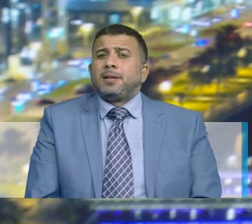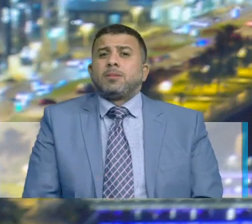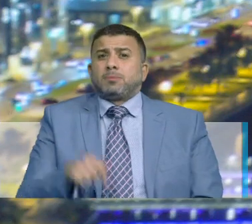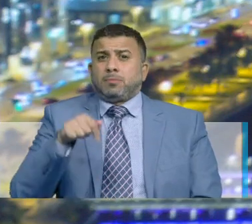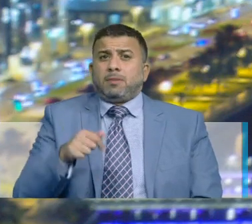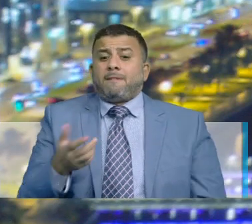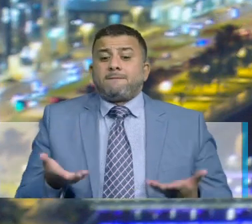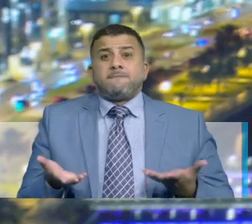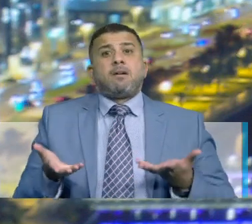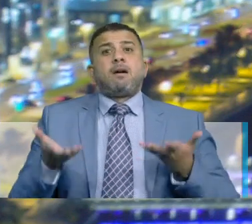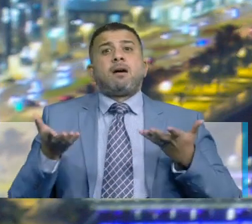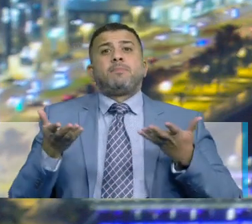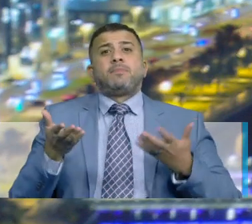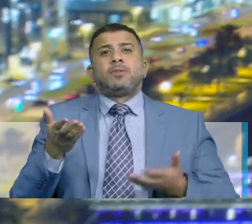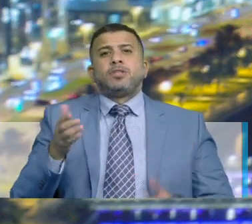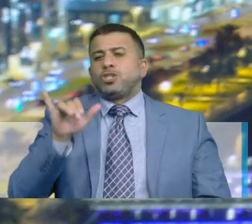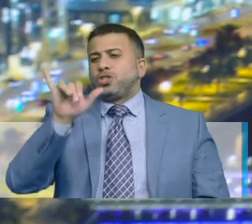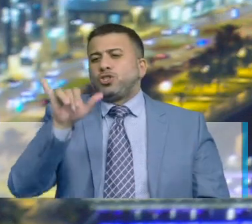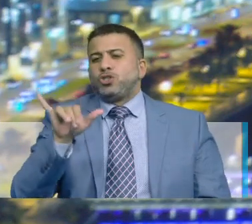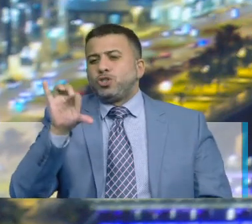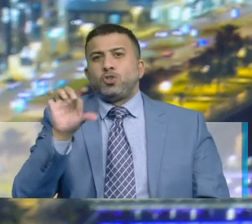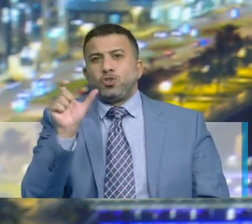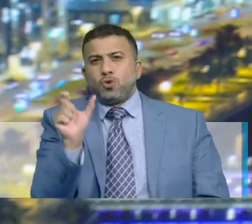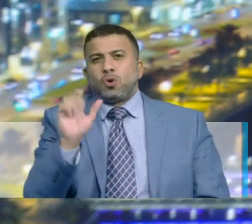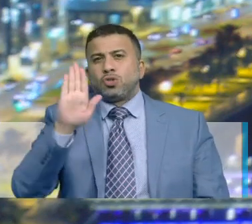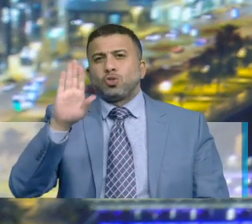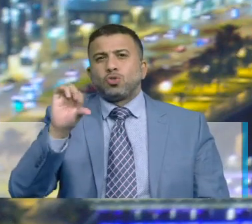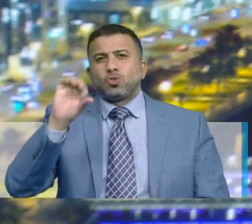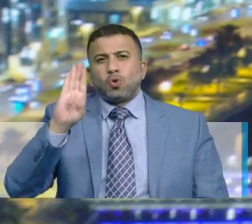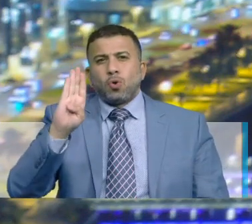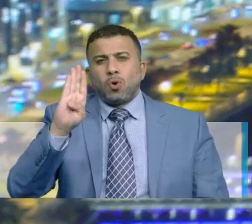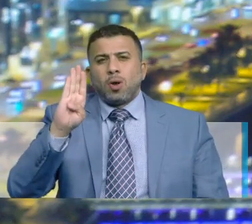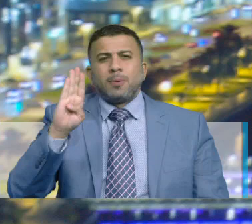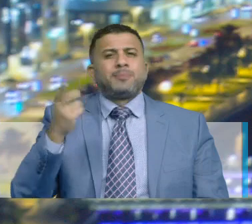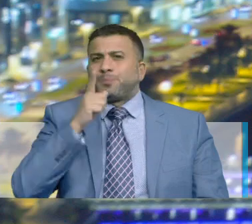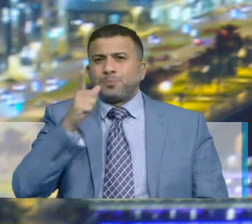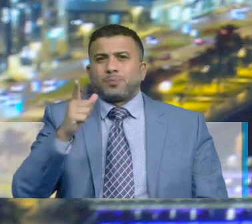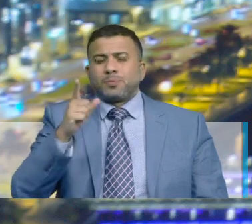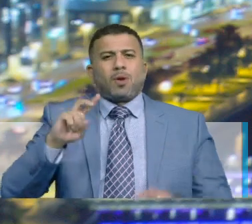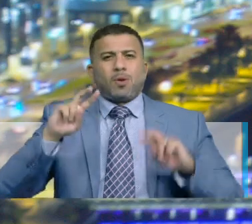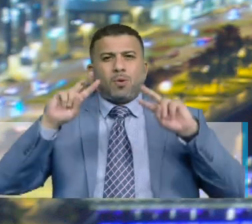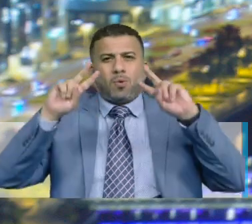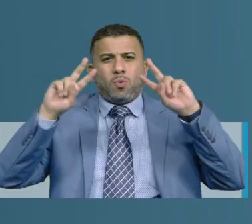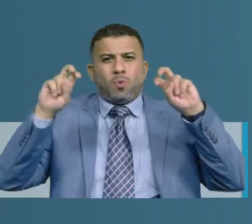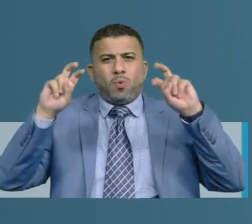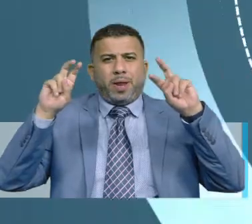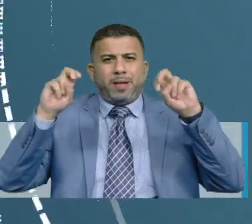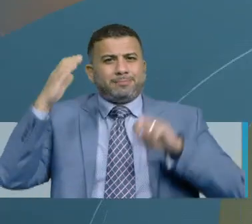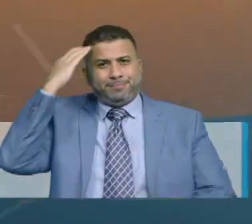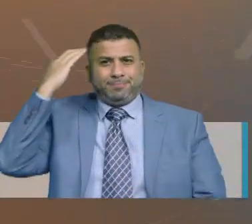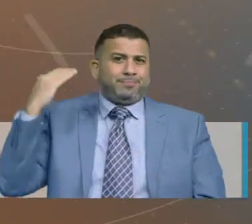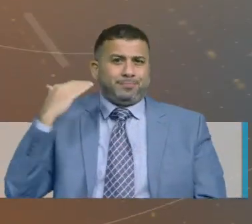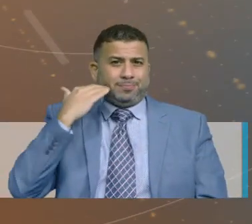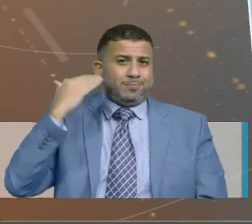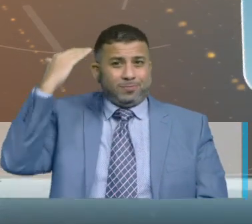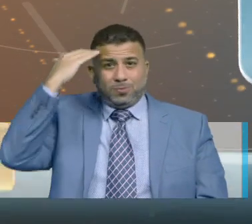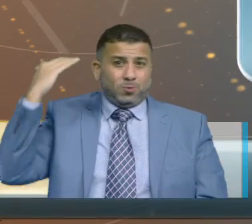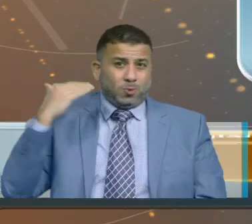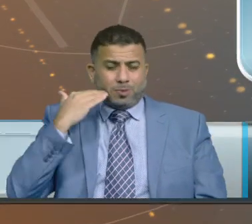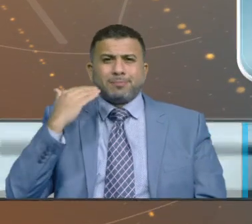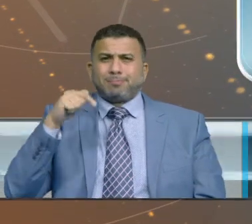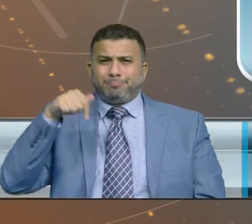يقوم فخامه اين صك يو لرئيس جمهوريه كوريا الجنوبيه الصديقه بزياره دوله تبدا يوم